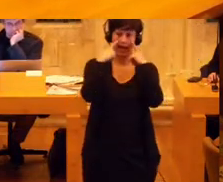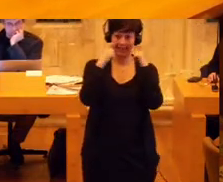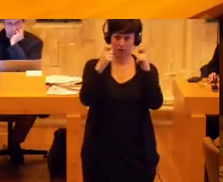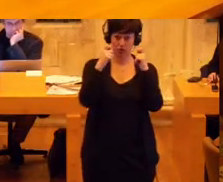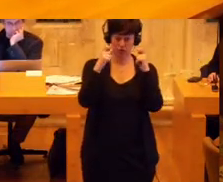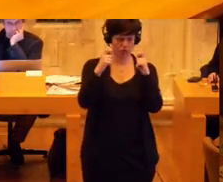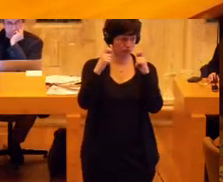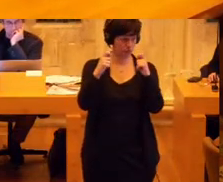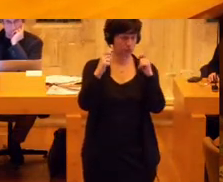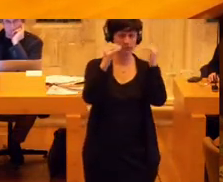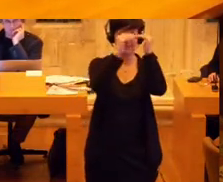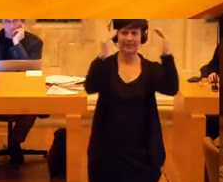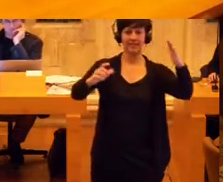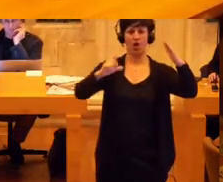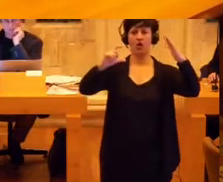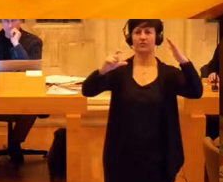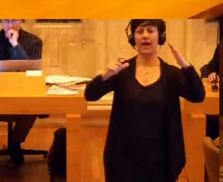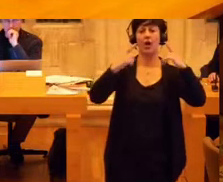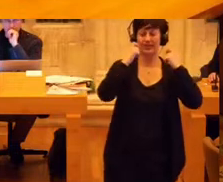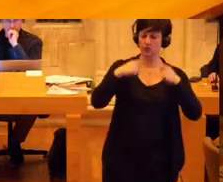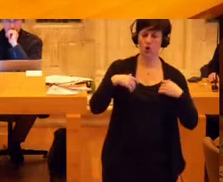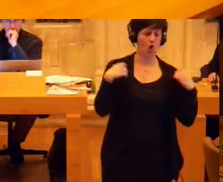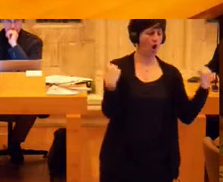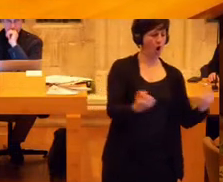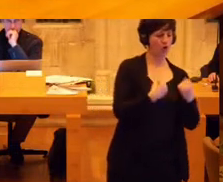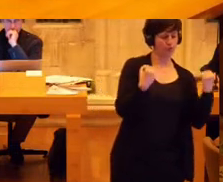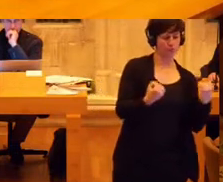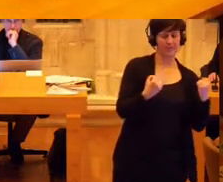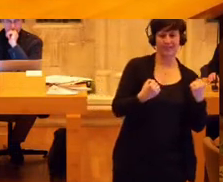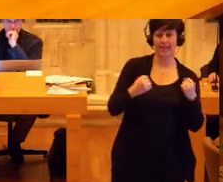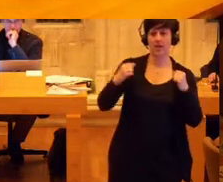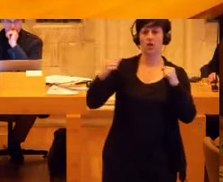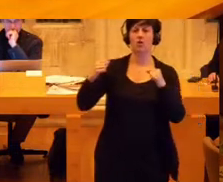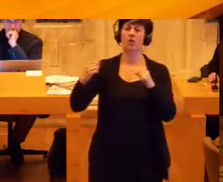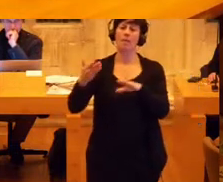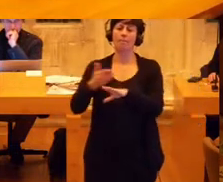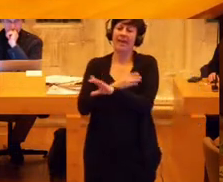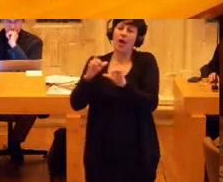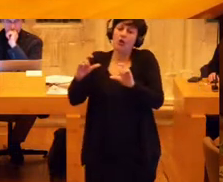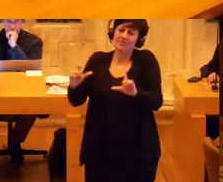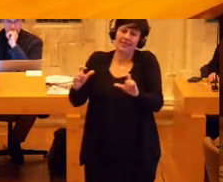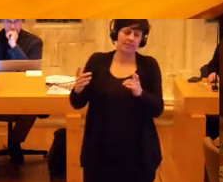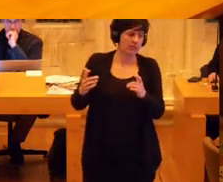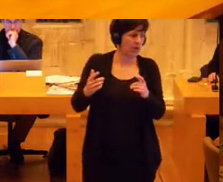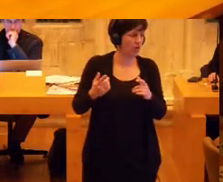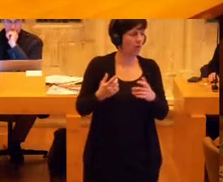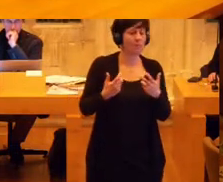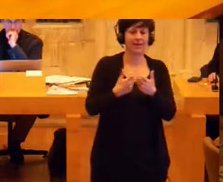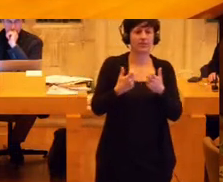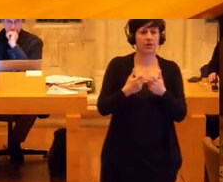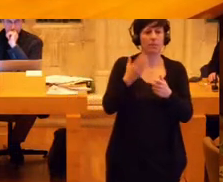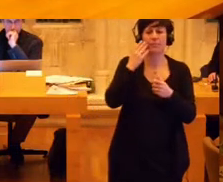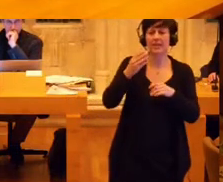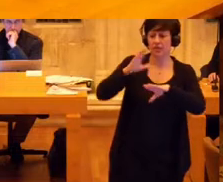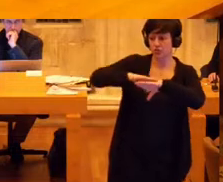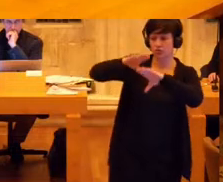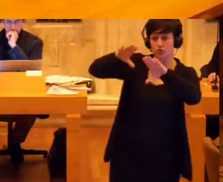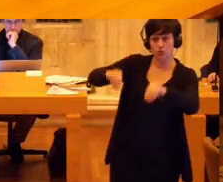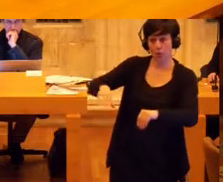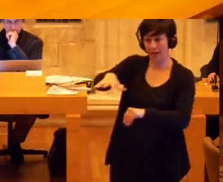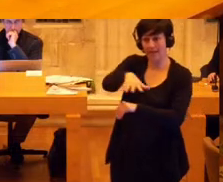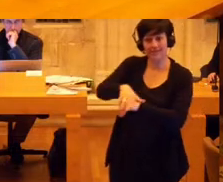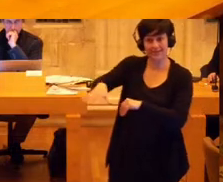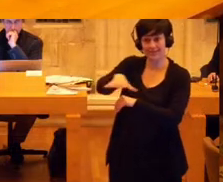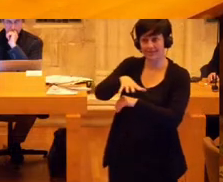entre publicité pré-enseigne, donc on ne fait pas la publicité de quelque chose qui est commercialisé sur place. Là, sur